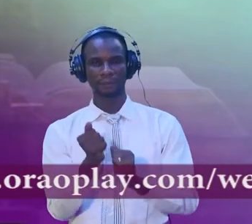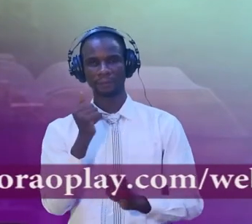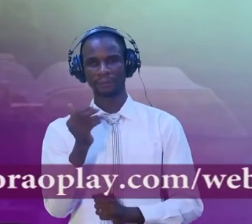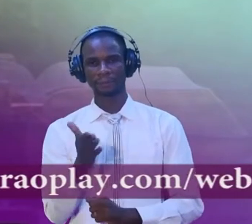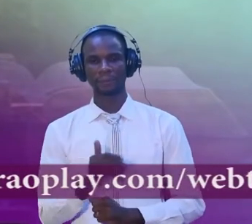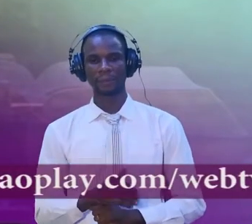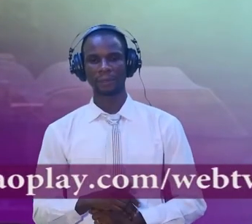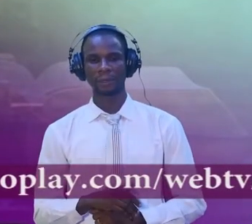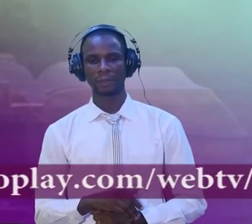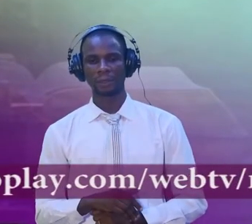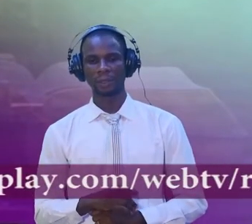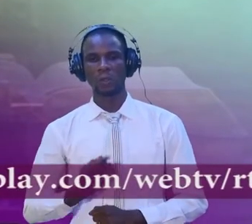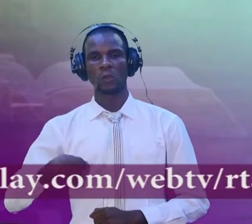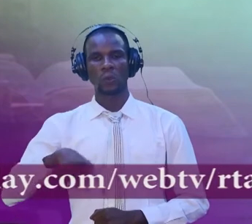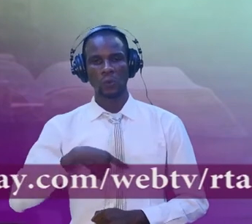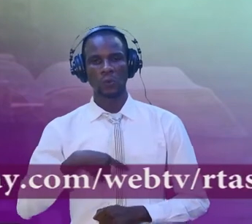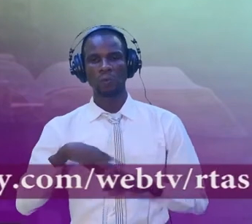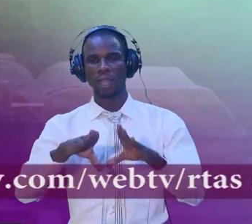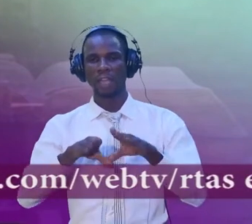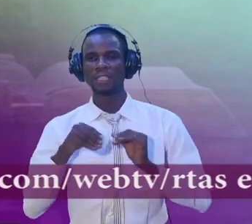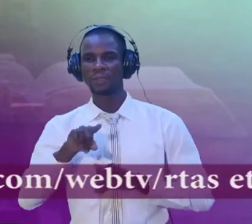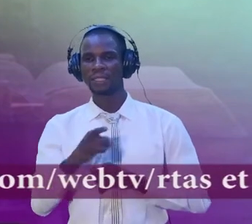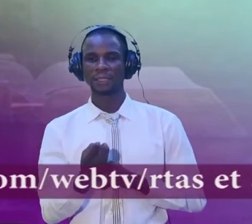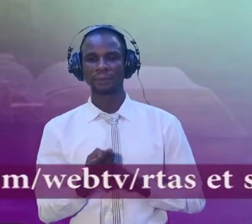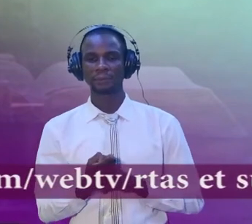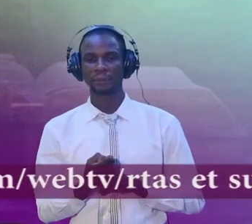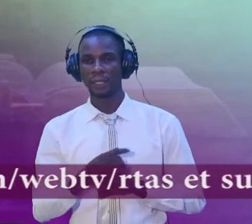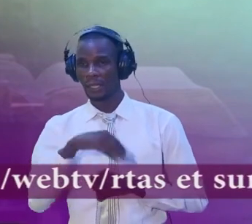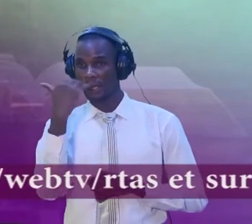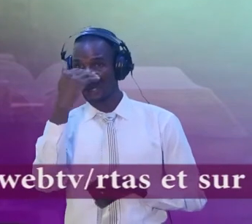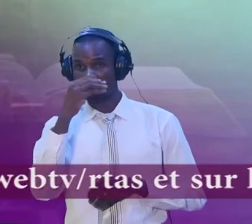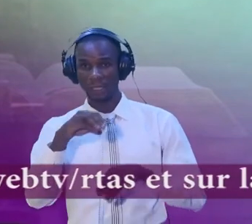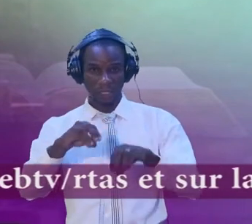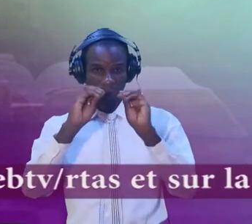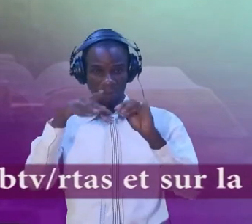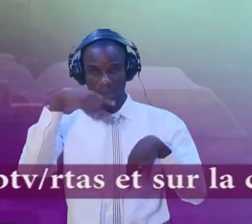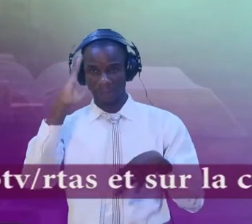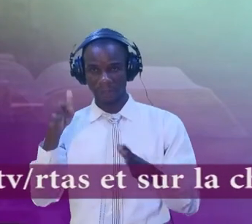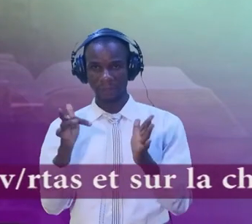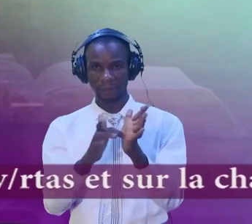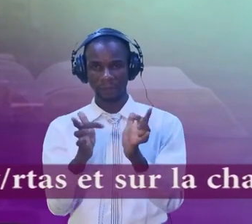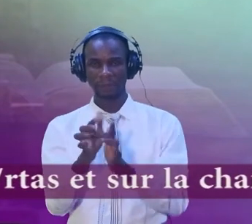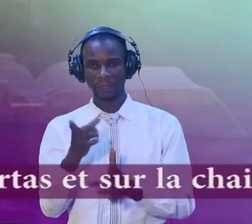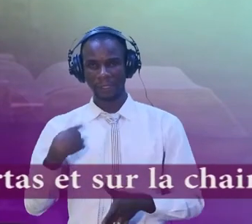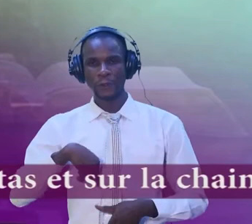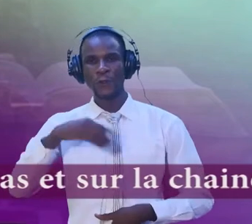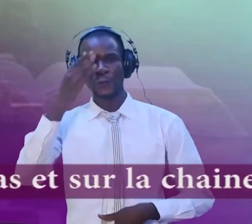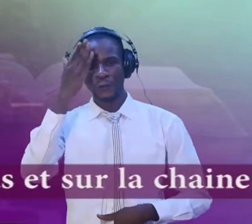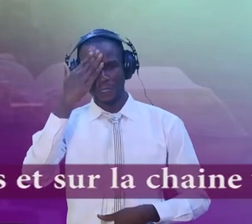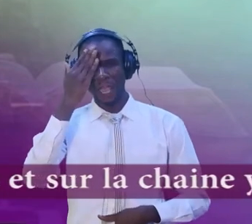Hii ndio shida, tatizo. Sasa tumwamini nani? Kufuatana na mafundisho ya Yesu,